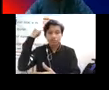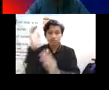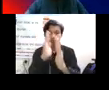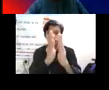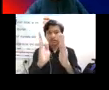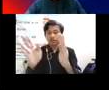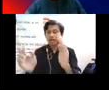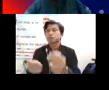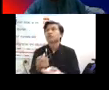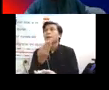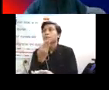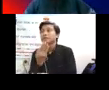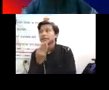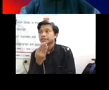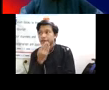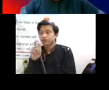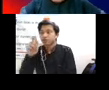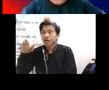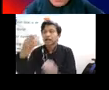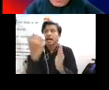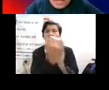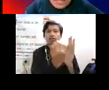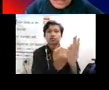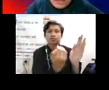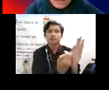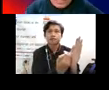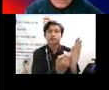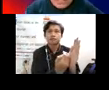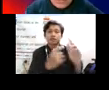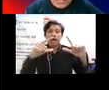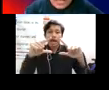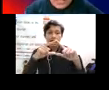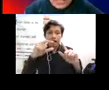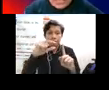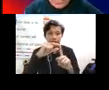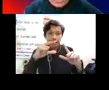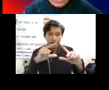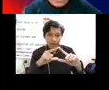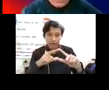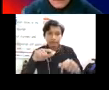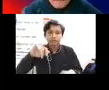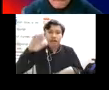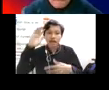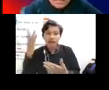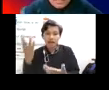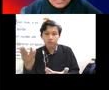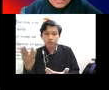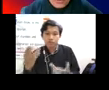yang body Note jika menggunakan yang footnote nanti bisa juga diganti dengan